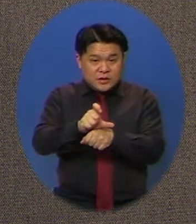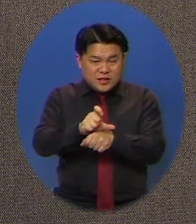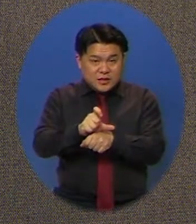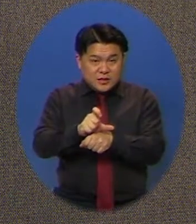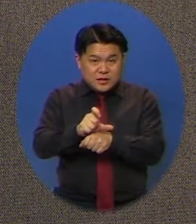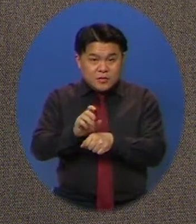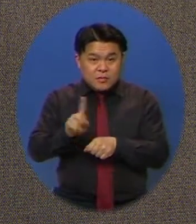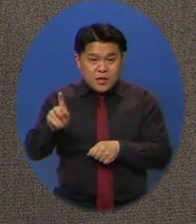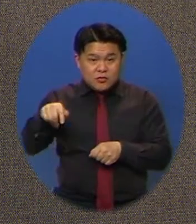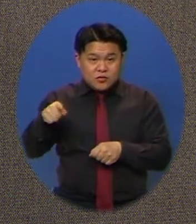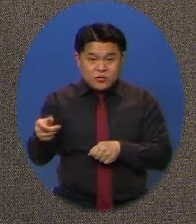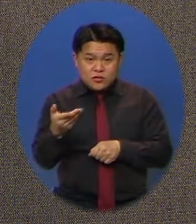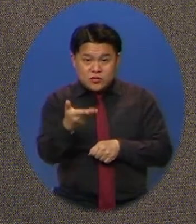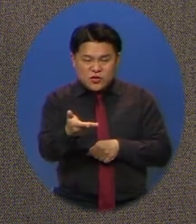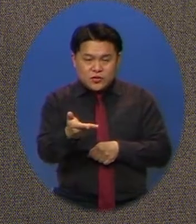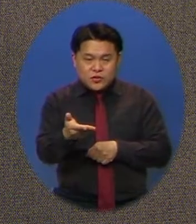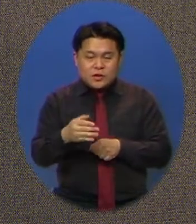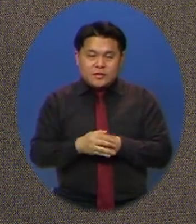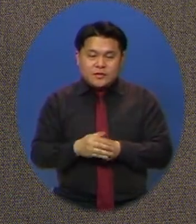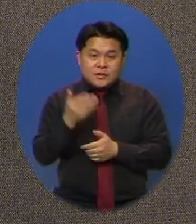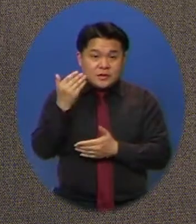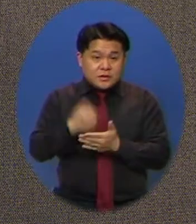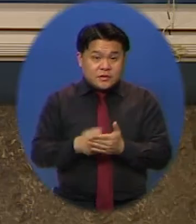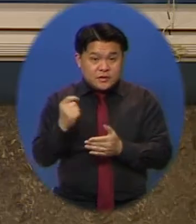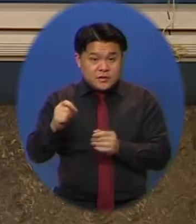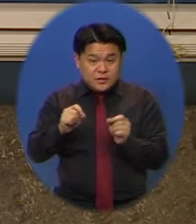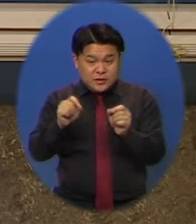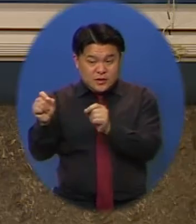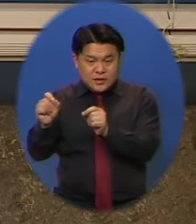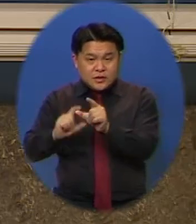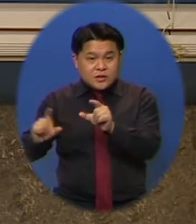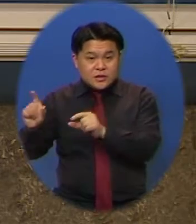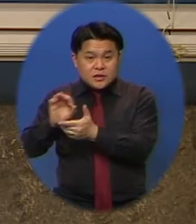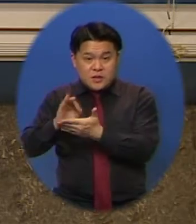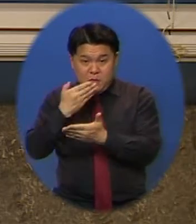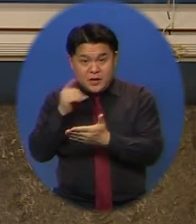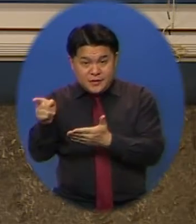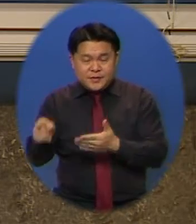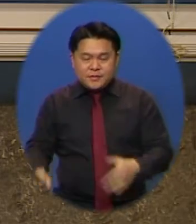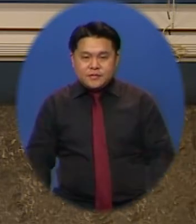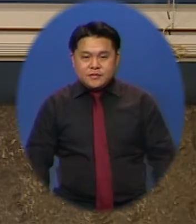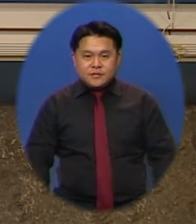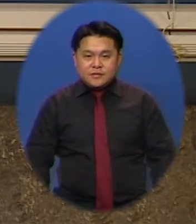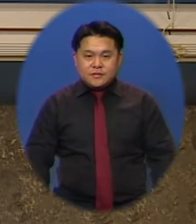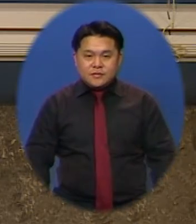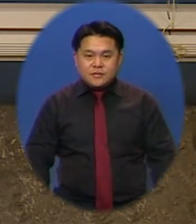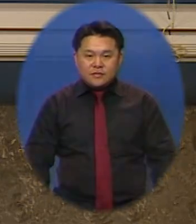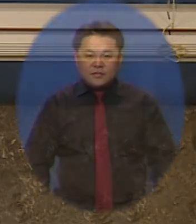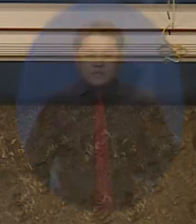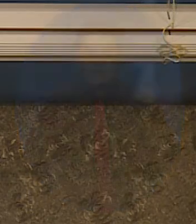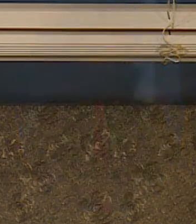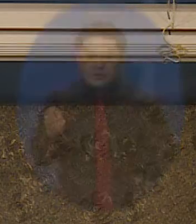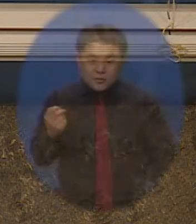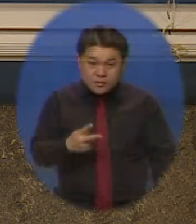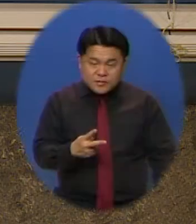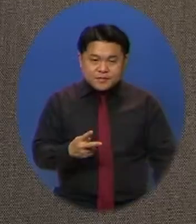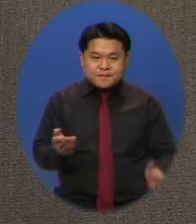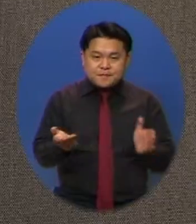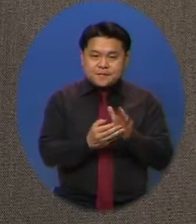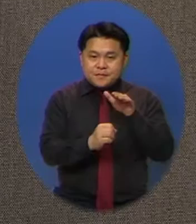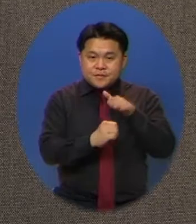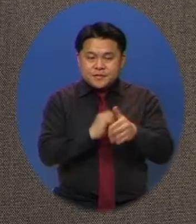드리고 그 달에 못 쓰면 다음 달까지 2월에서 쓰도록 하겠습니다. 그리고 이런 그